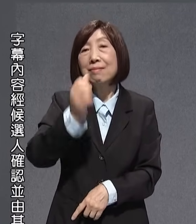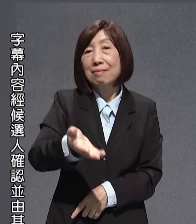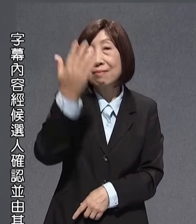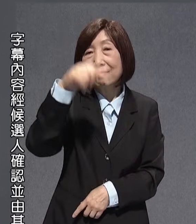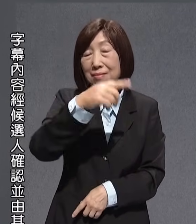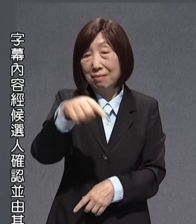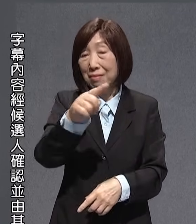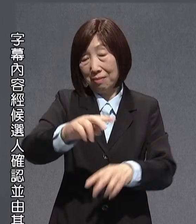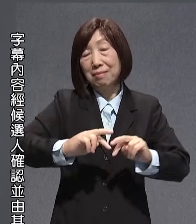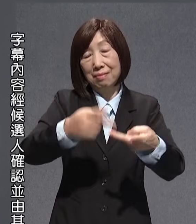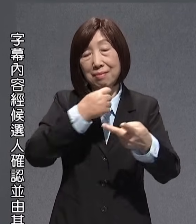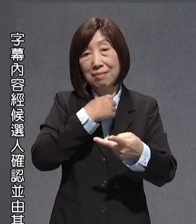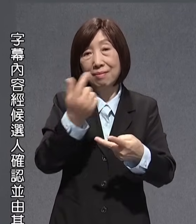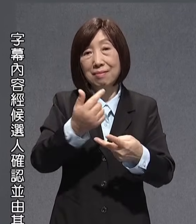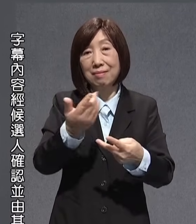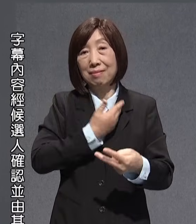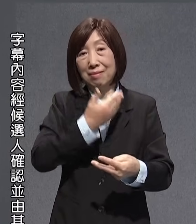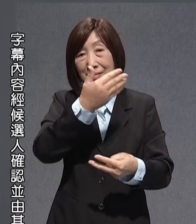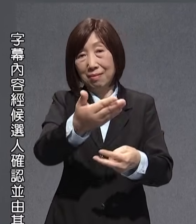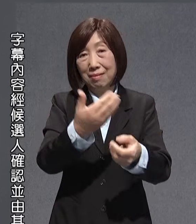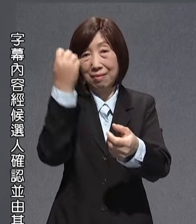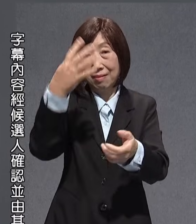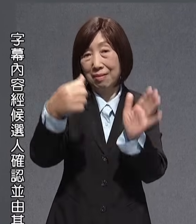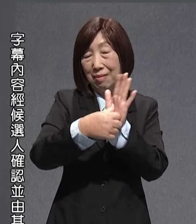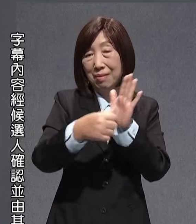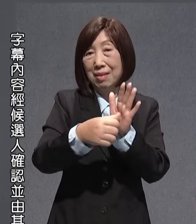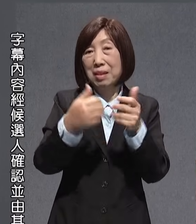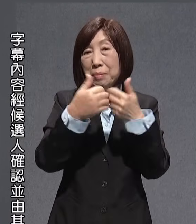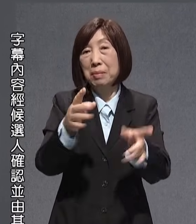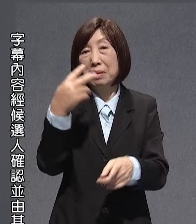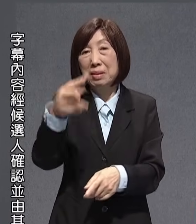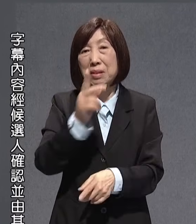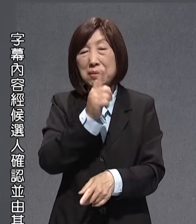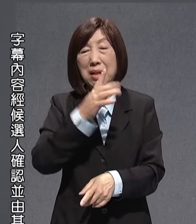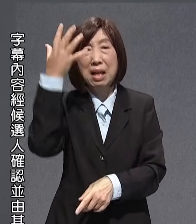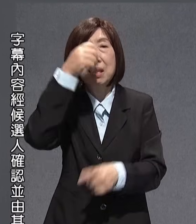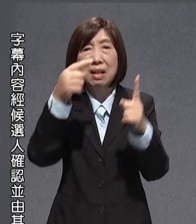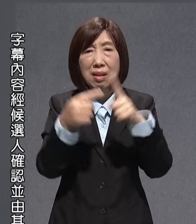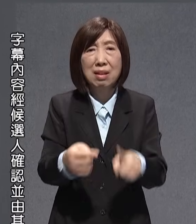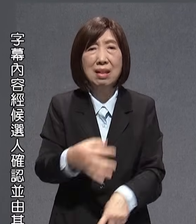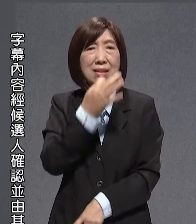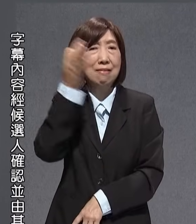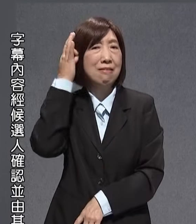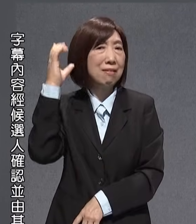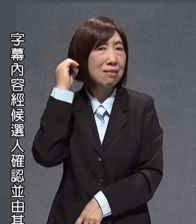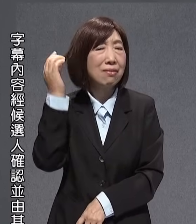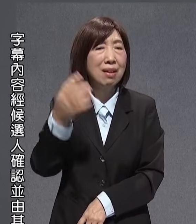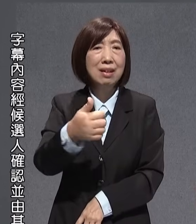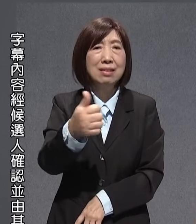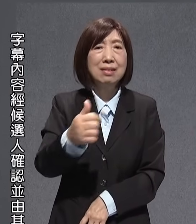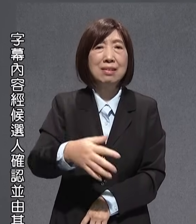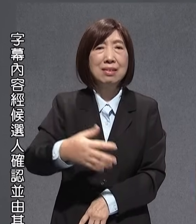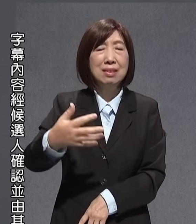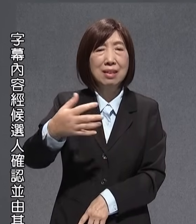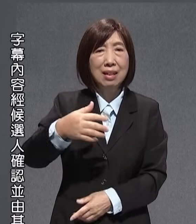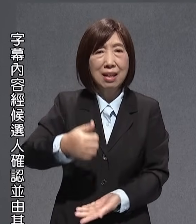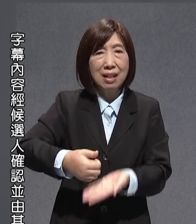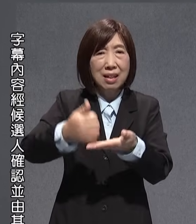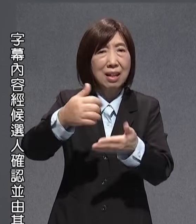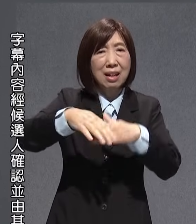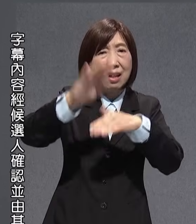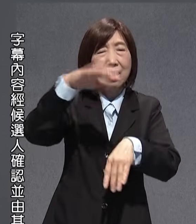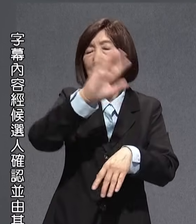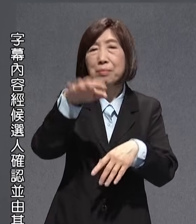的人有一个新的名词，所以以后也不要再叫什么老人啦、银发族啦、长者，以后统称壮世